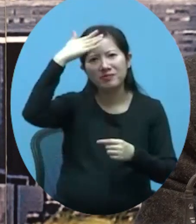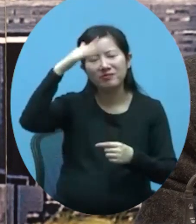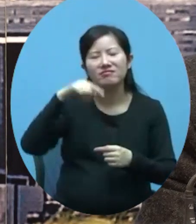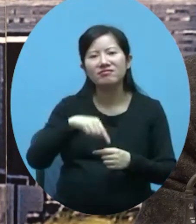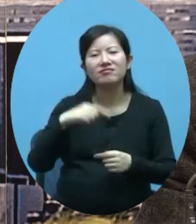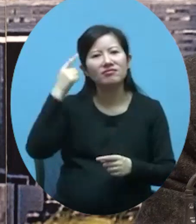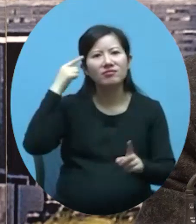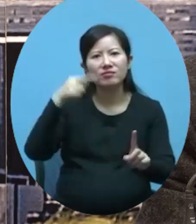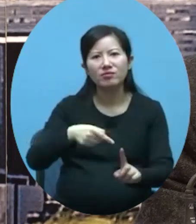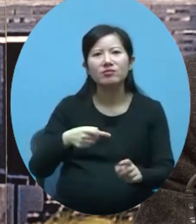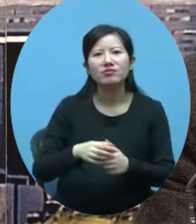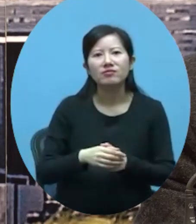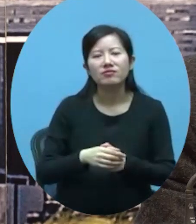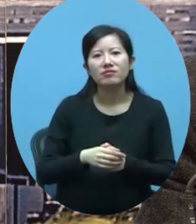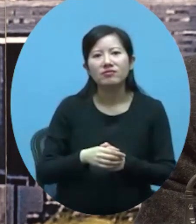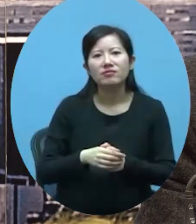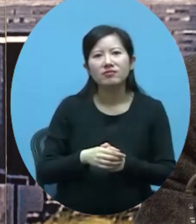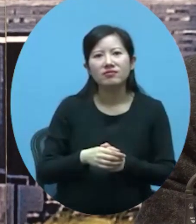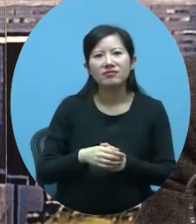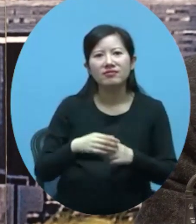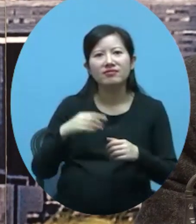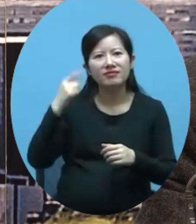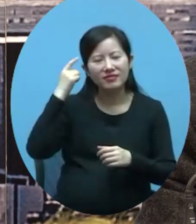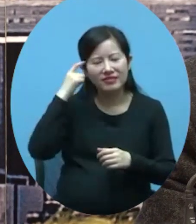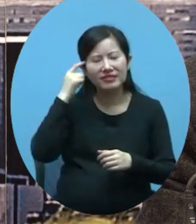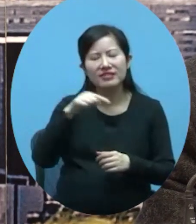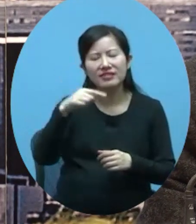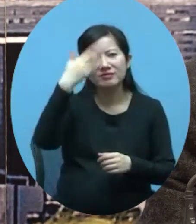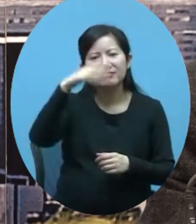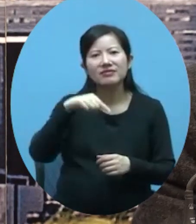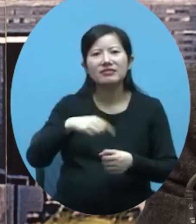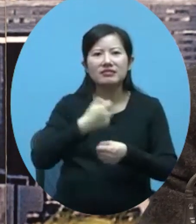原因希望他們都可以理解我們為什麼要這樣做